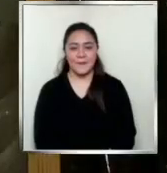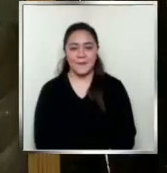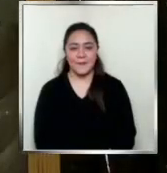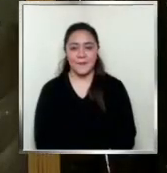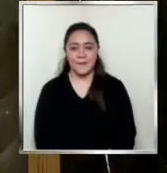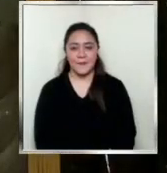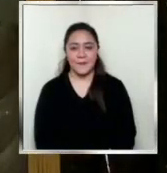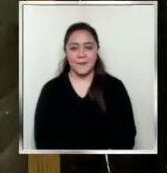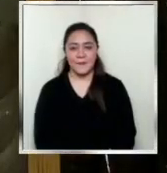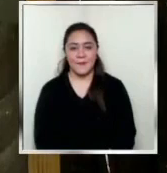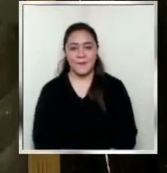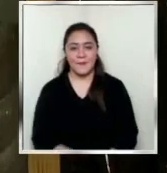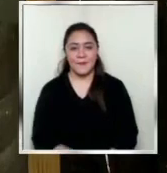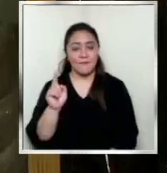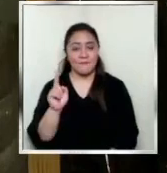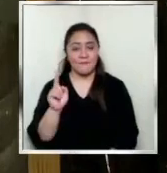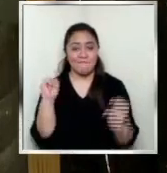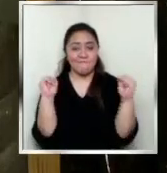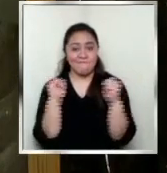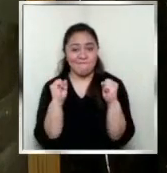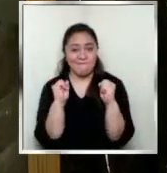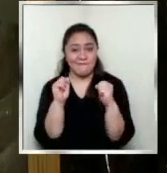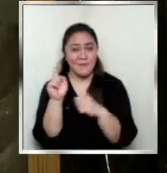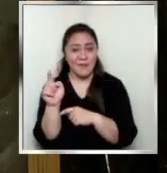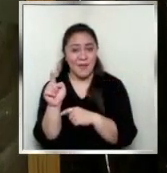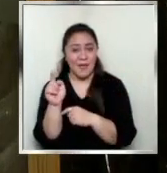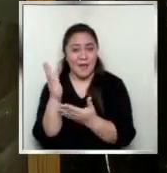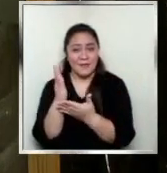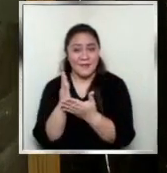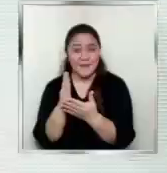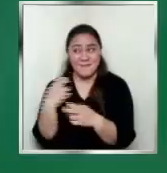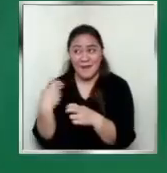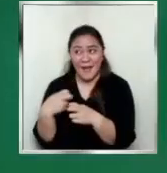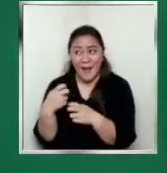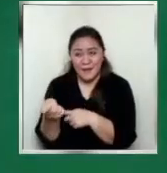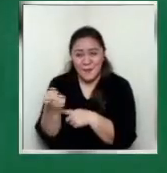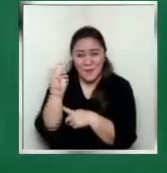Sa sobrang lamig ngayon, may ibang nahihirapang maligo, parang itong pusang ito.